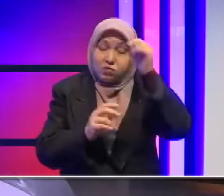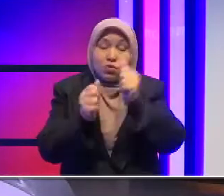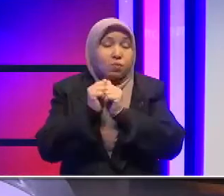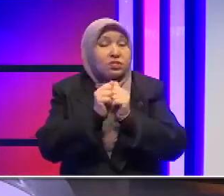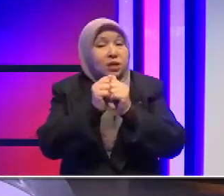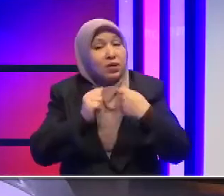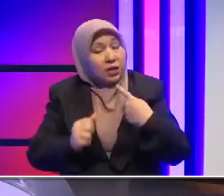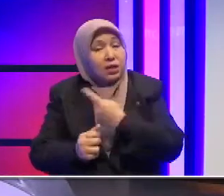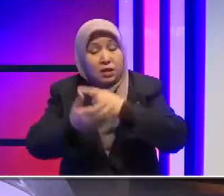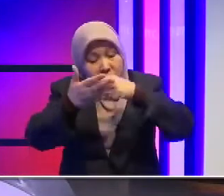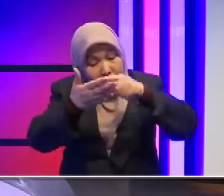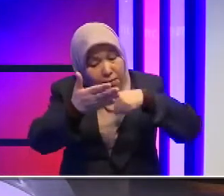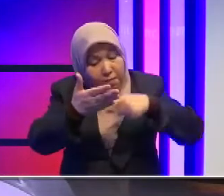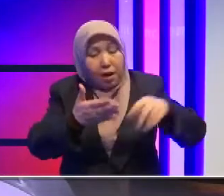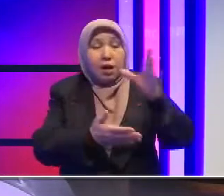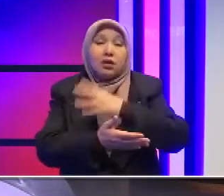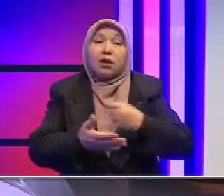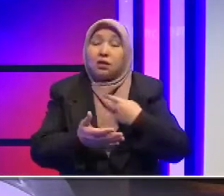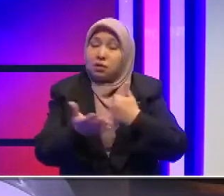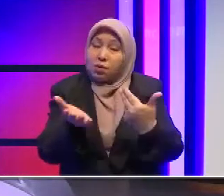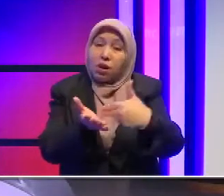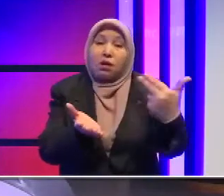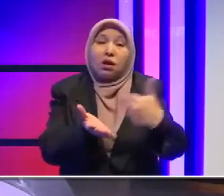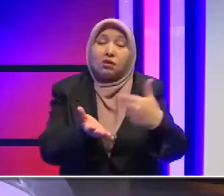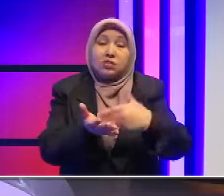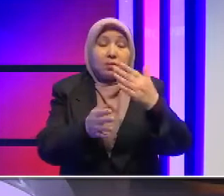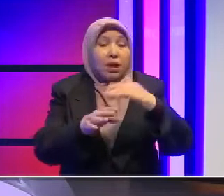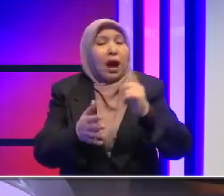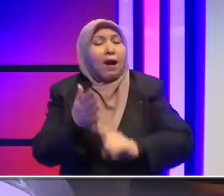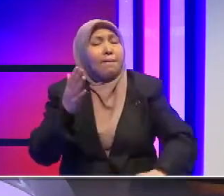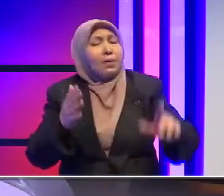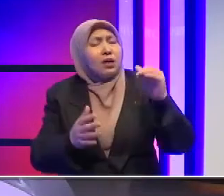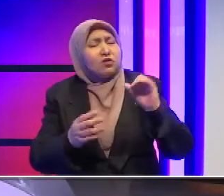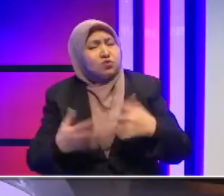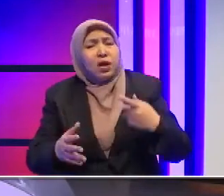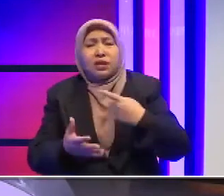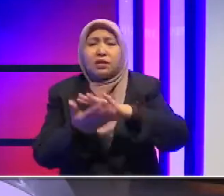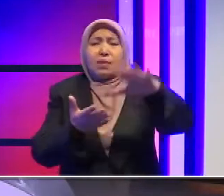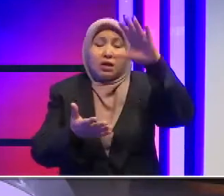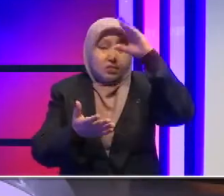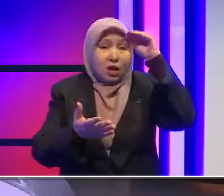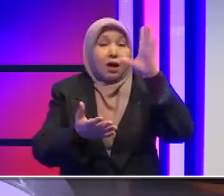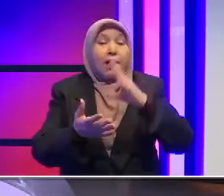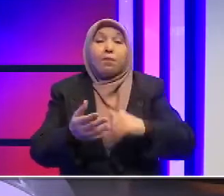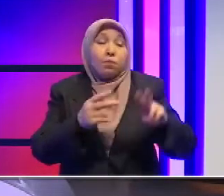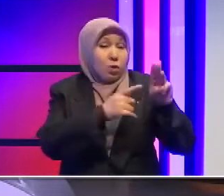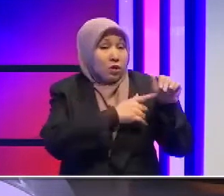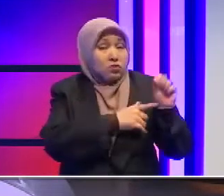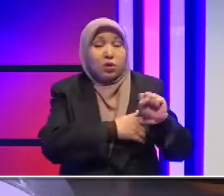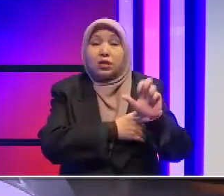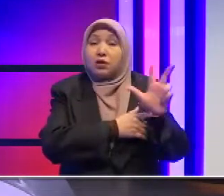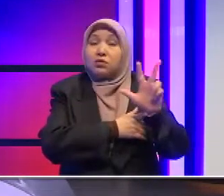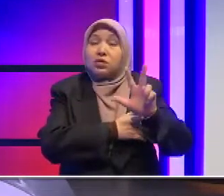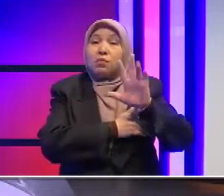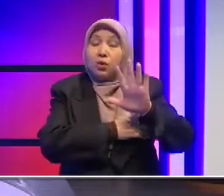kita semak dan juga mengulang kaji kepada apa yang telah kita pelajari. Dan pada halaman 335